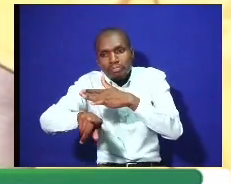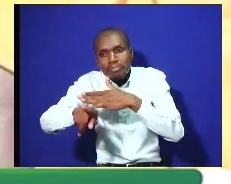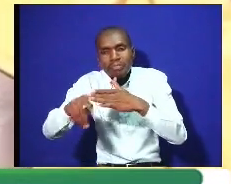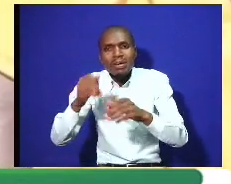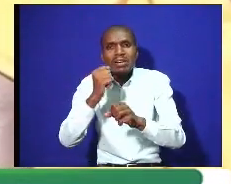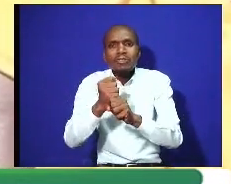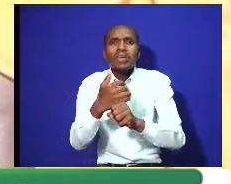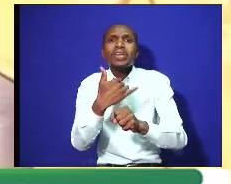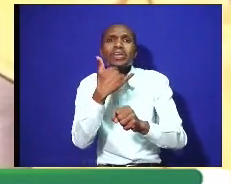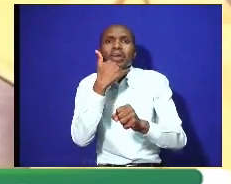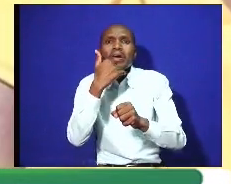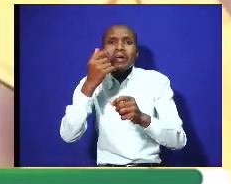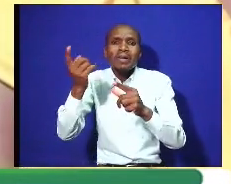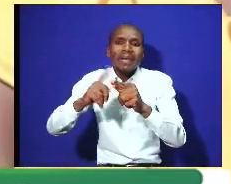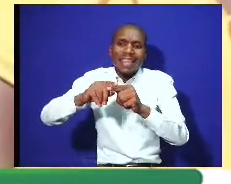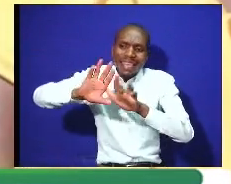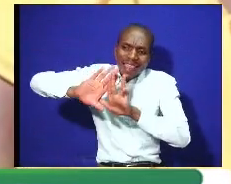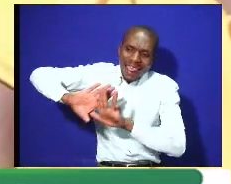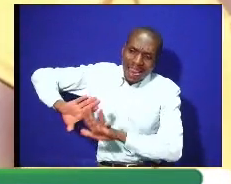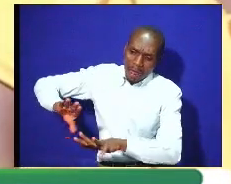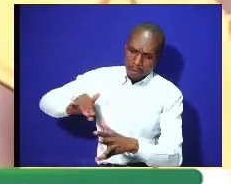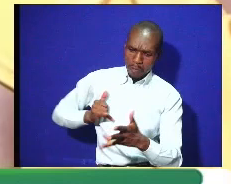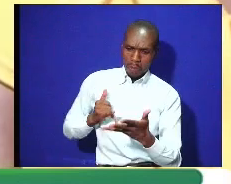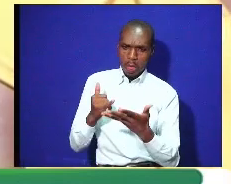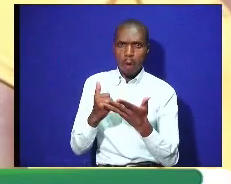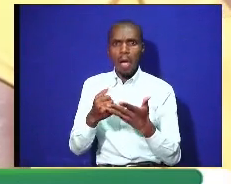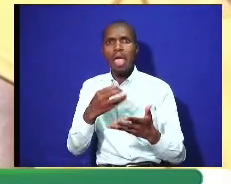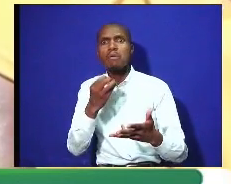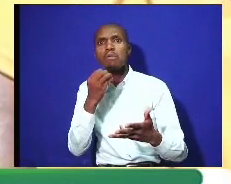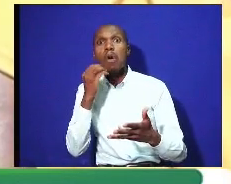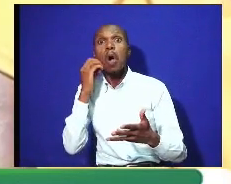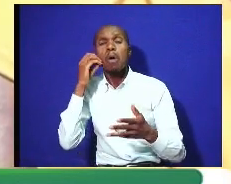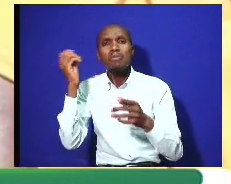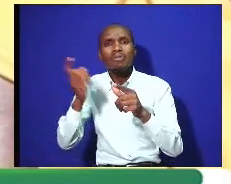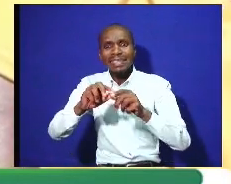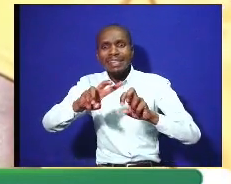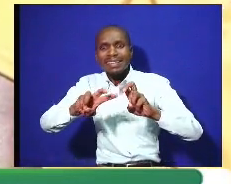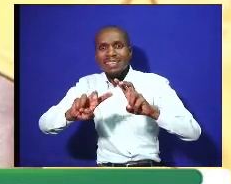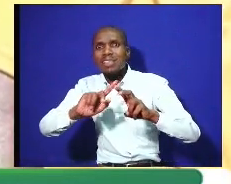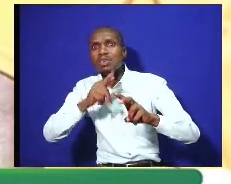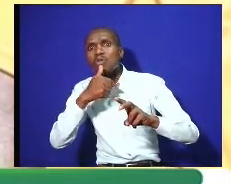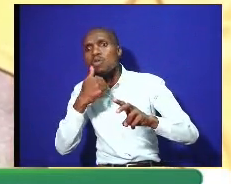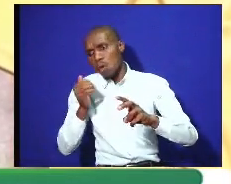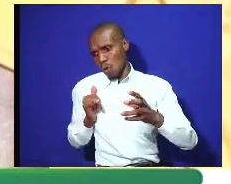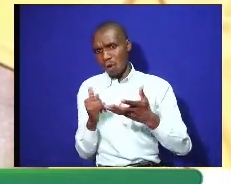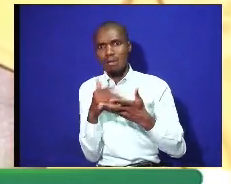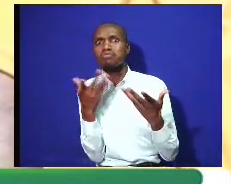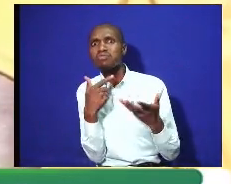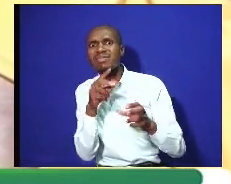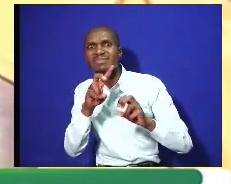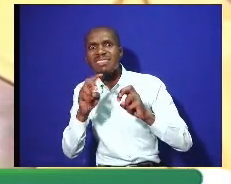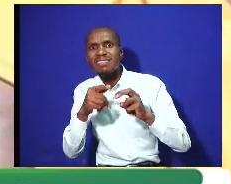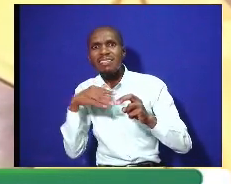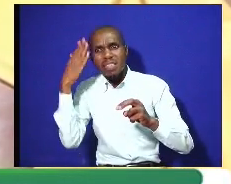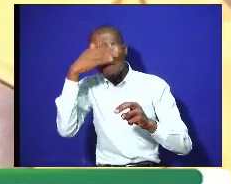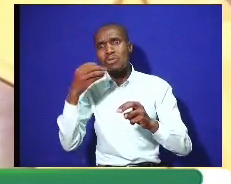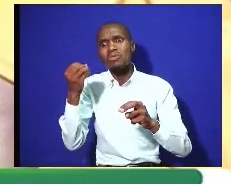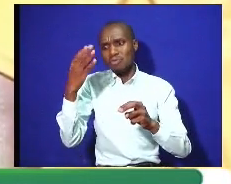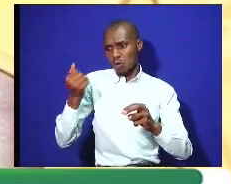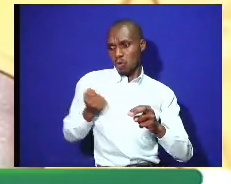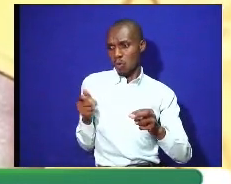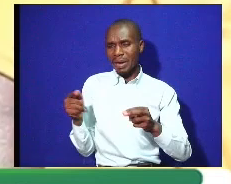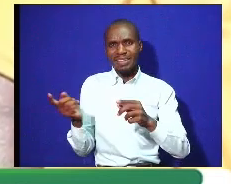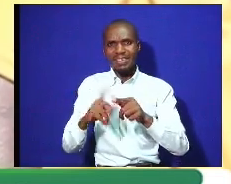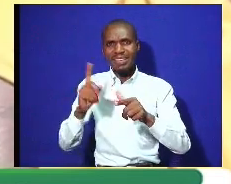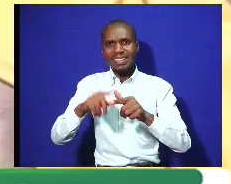bintu bitaya gati ko mukungu ayi nyomba aga iga. Mukungu kya chete kolikia. Nando otiga to mukungu ayo muya nyomba aga na bana.